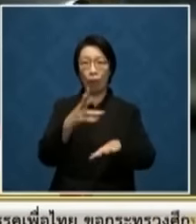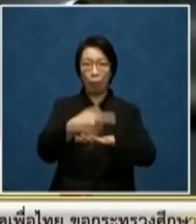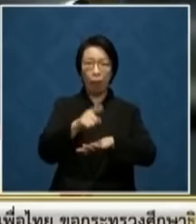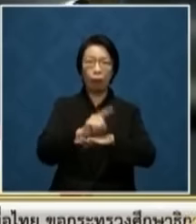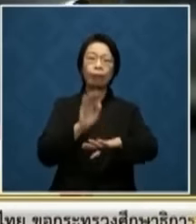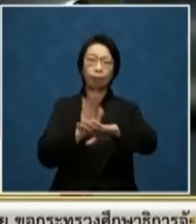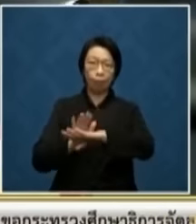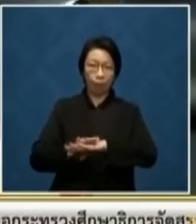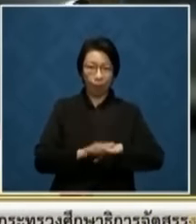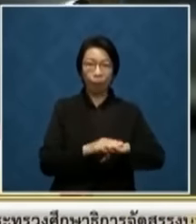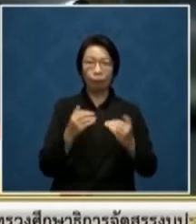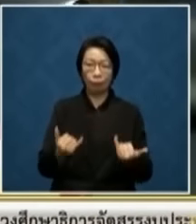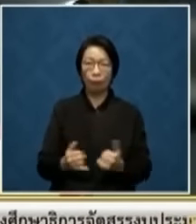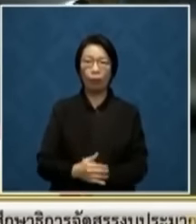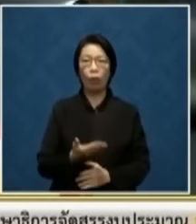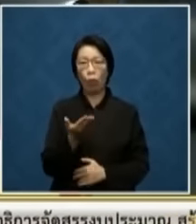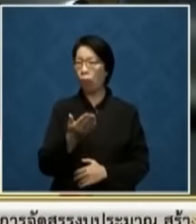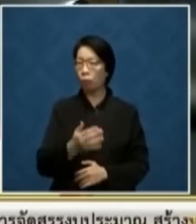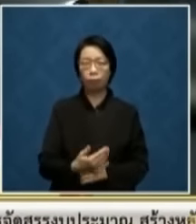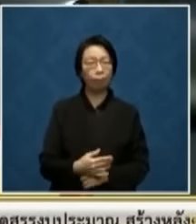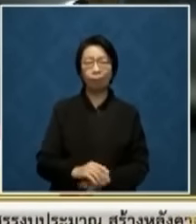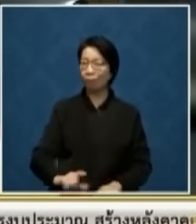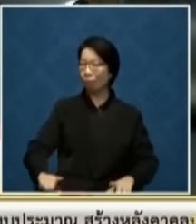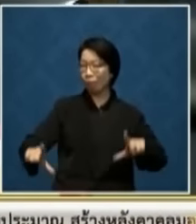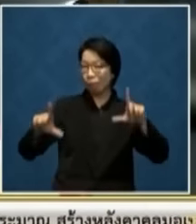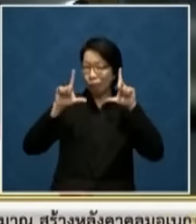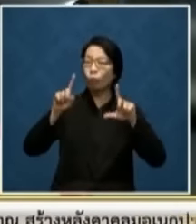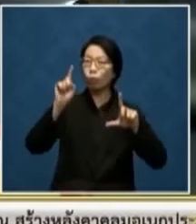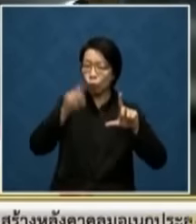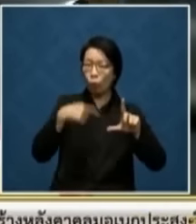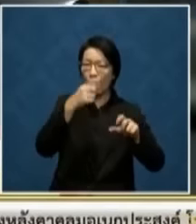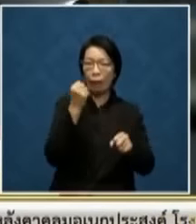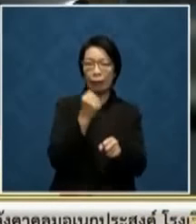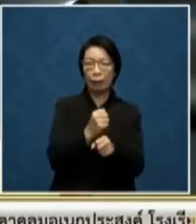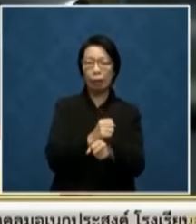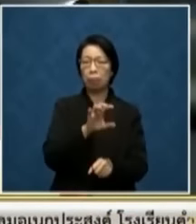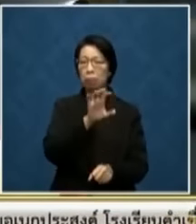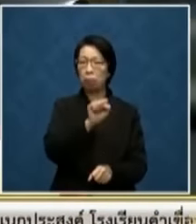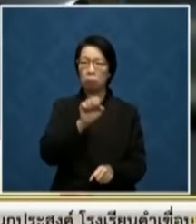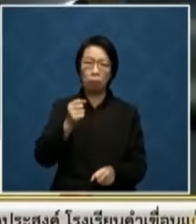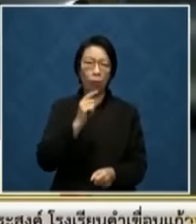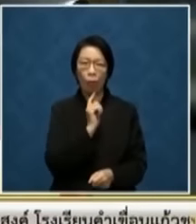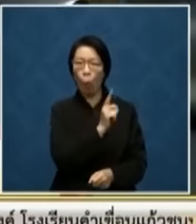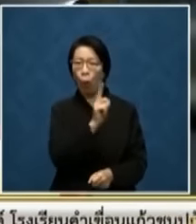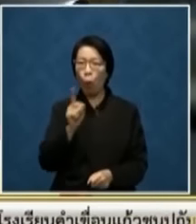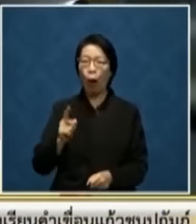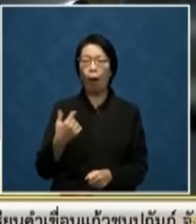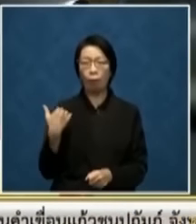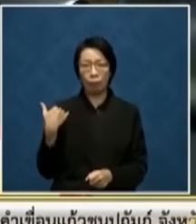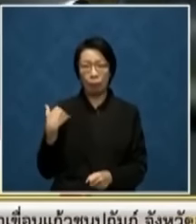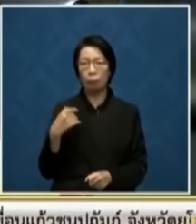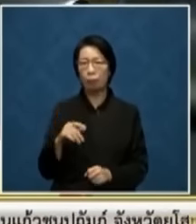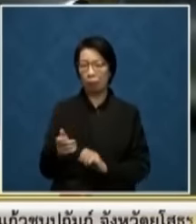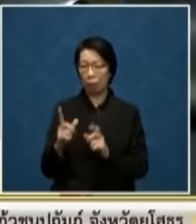ที่ไม่มีใครกินแล้วอ่ะมันเป็นเรื่องปกติที่ส.ส.เอากลับได้เพราะว่ามันเหลือแต่ปรากฏว่ามีส.ส.สุภาพบุรุษท่าน